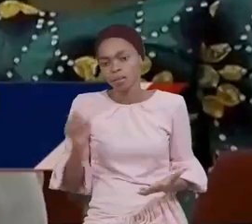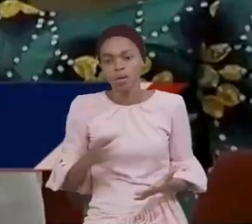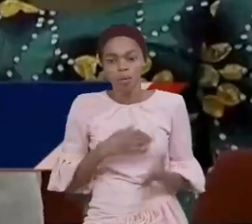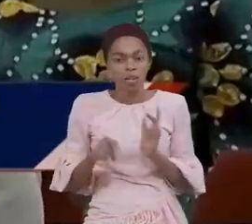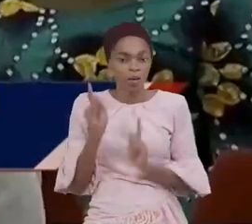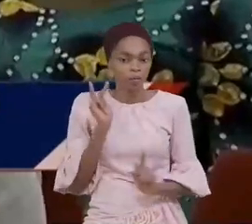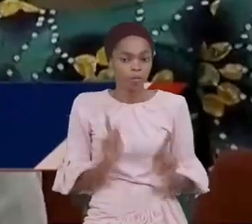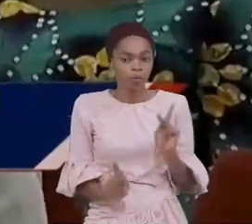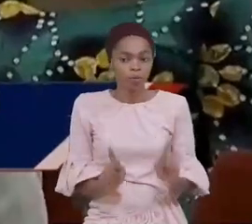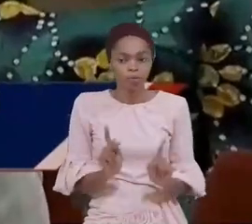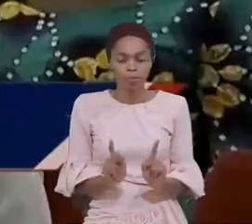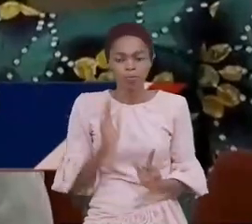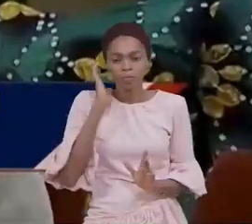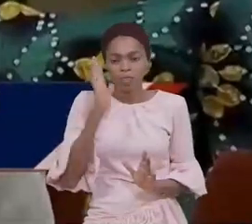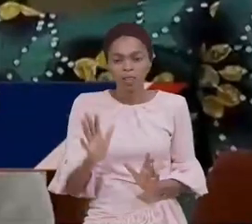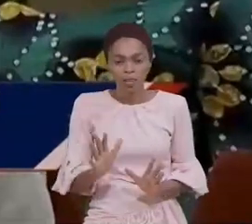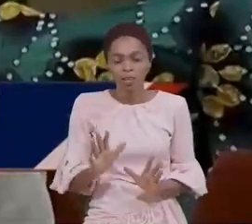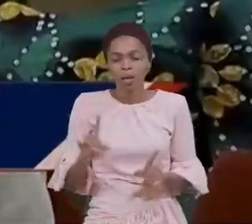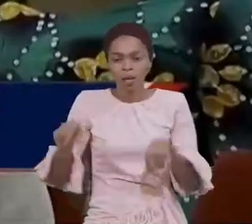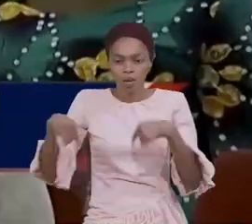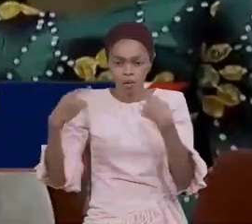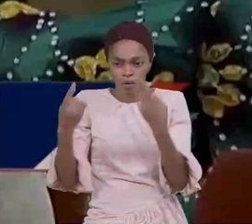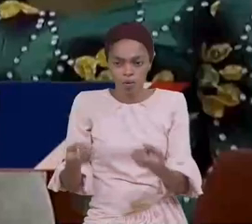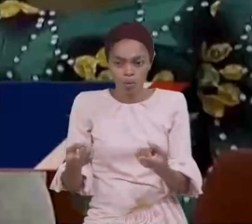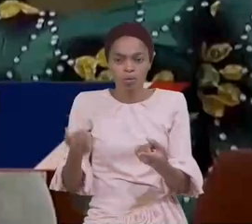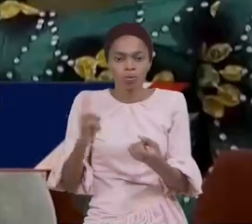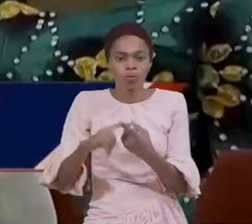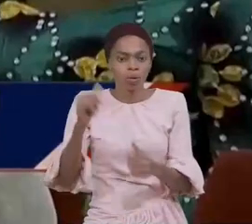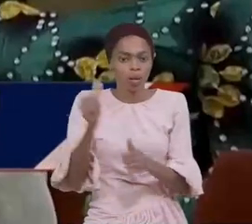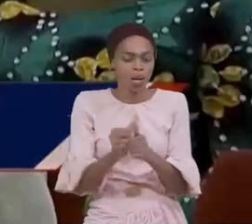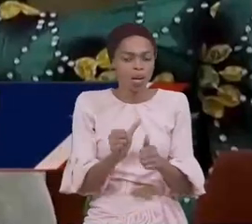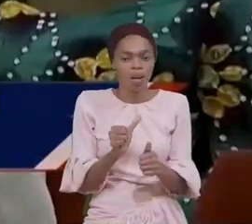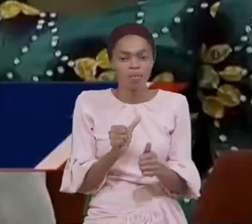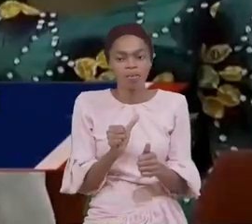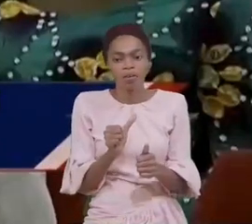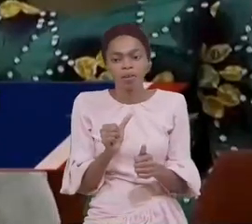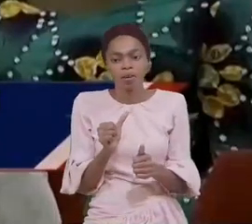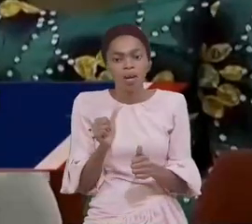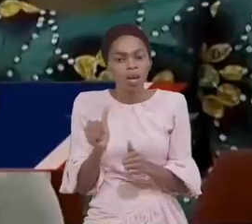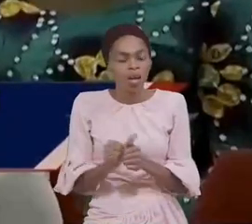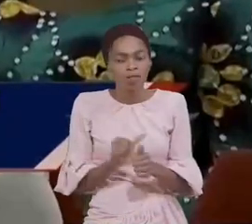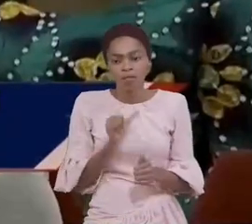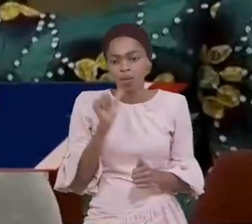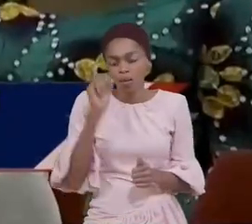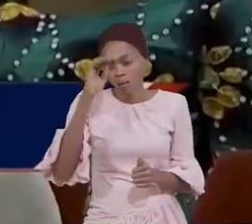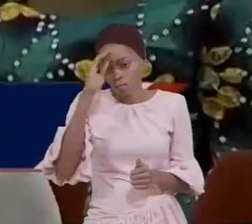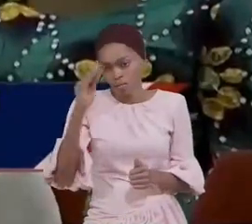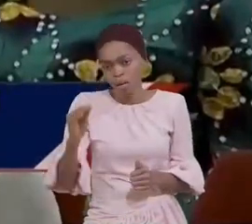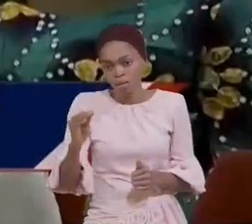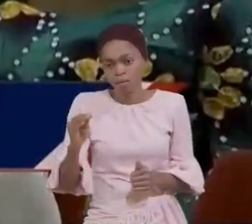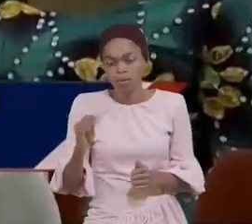peuple montera chacun devant soi.